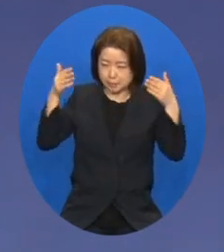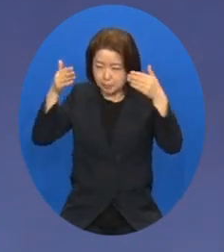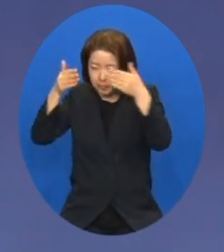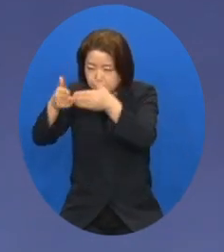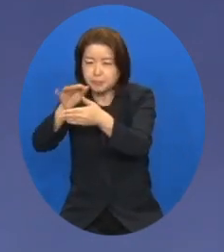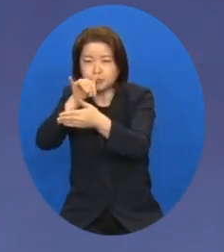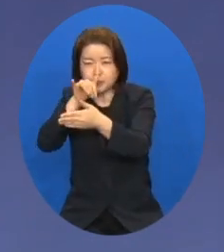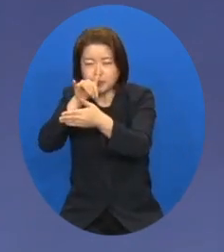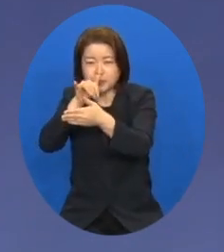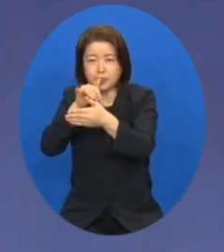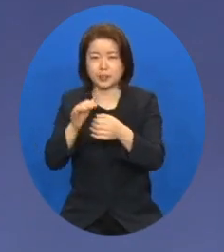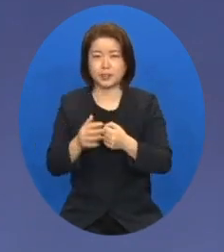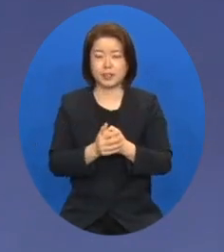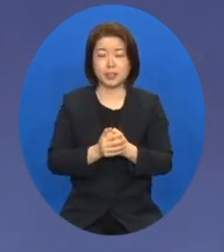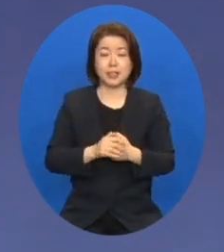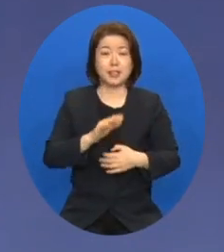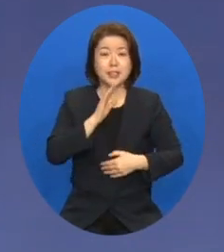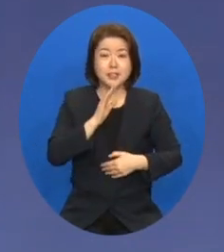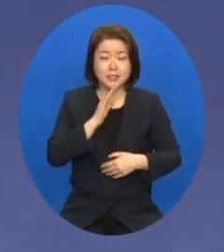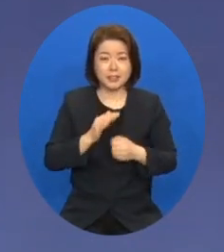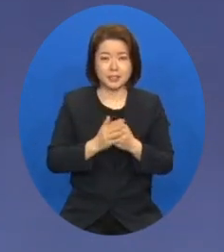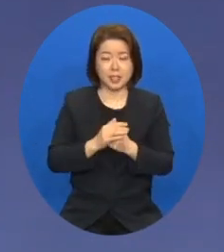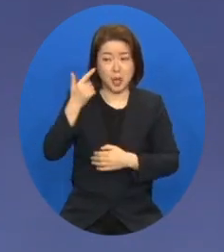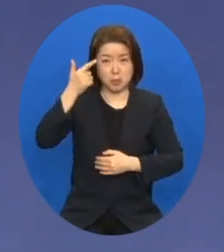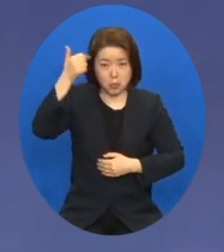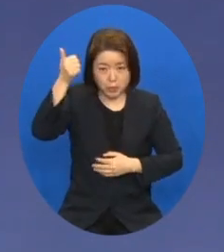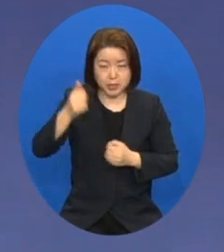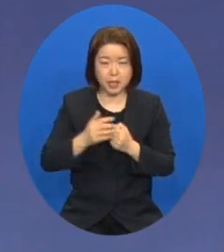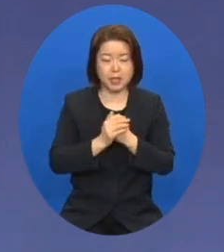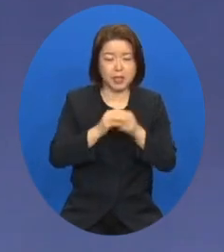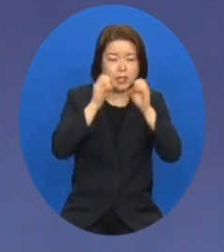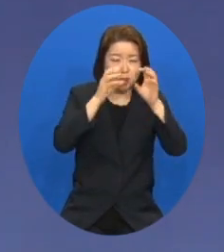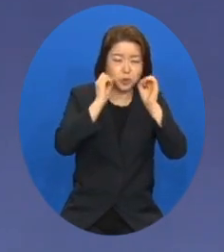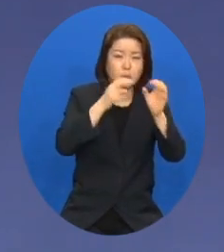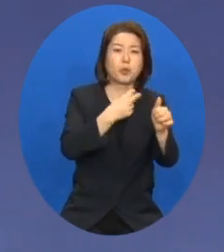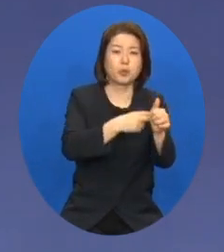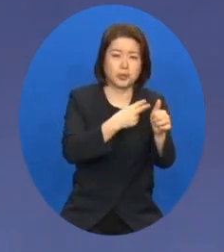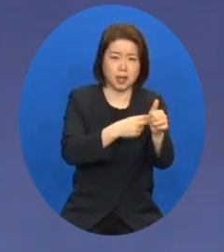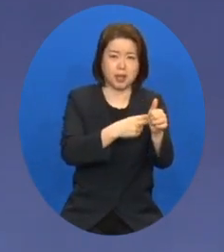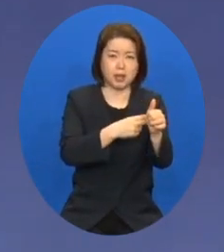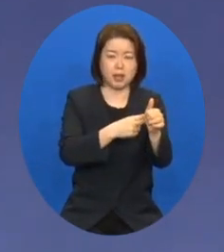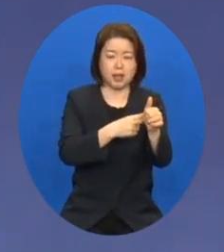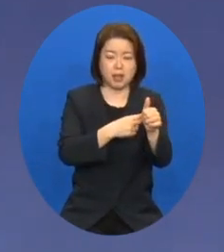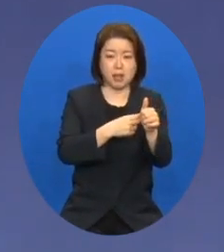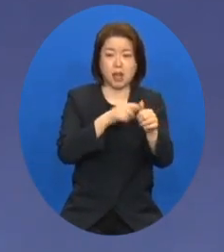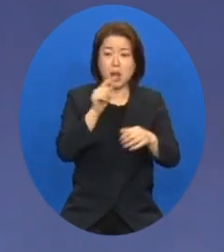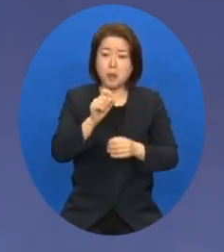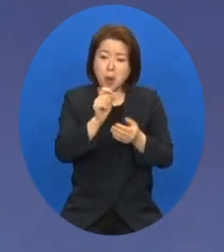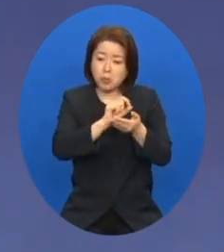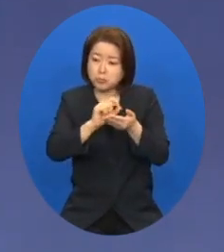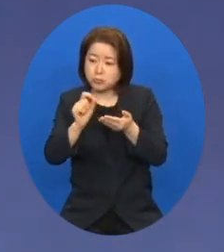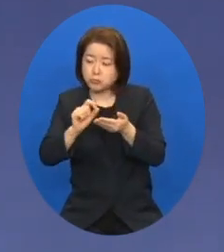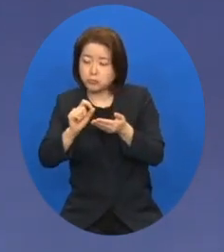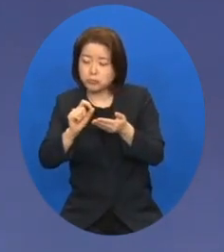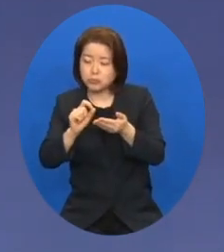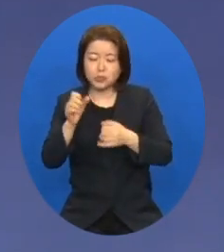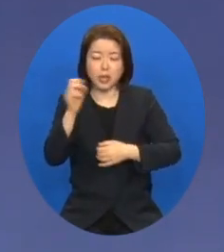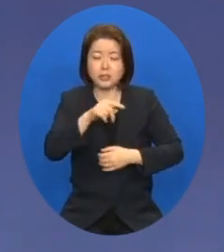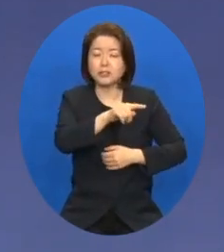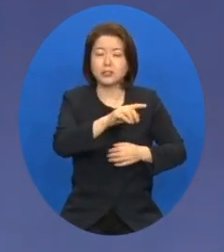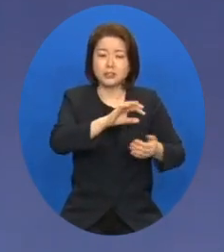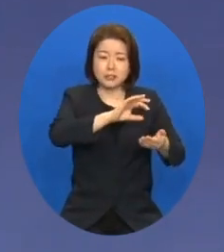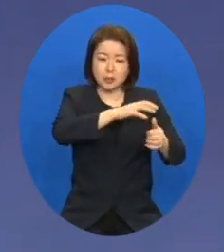거죠 사실 목사나 전도사 나 글을 쓰시는 분은 주님이십니다